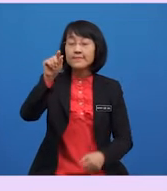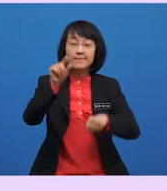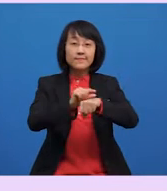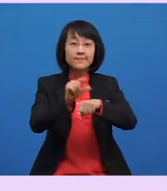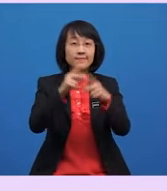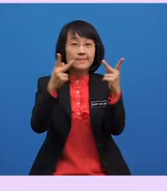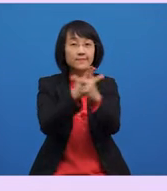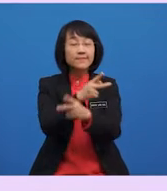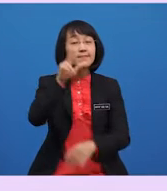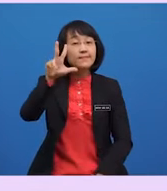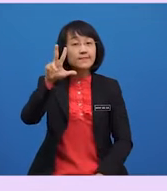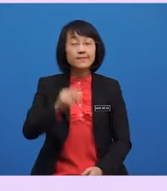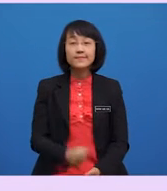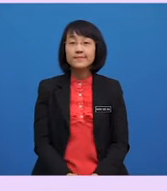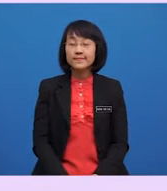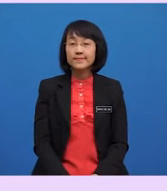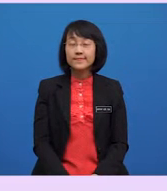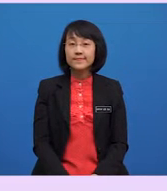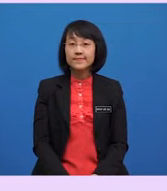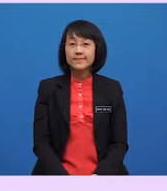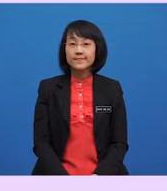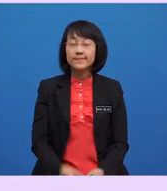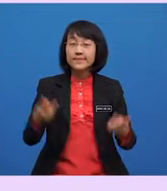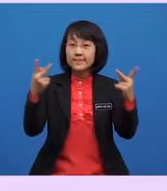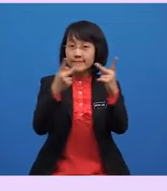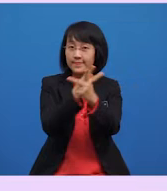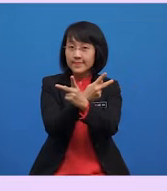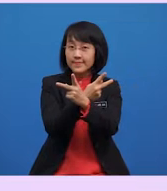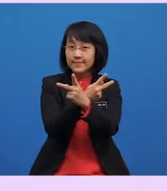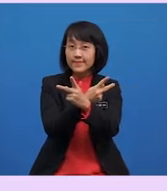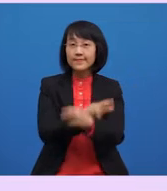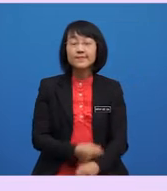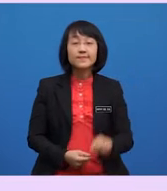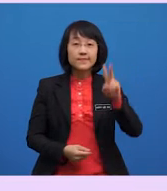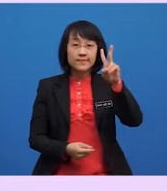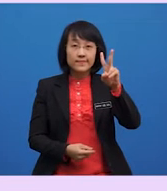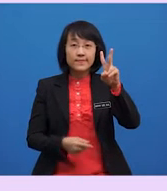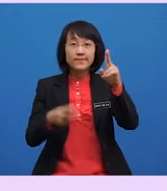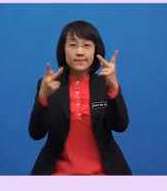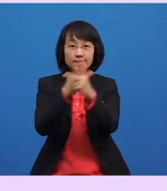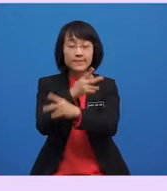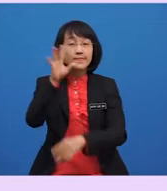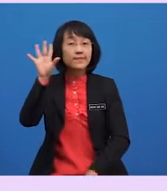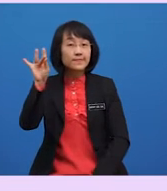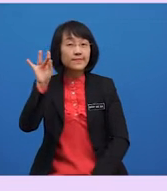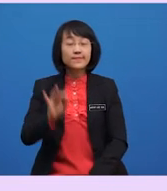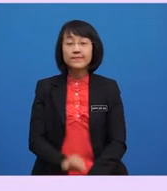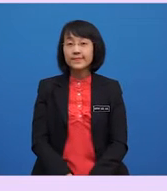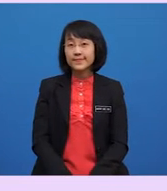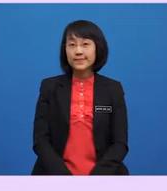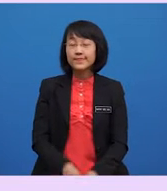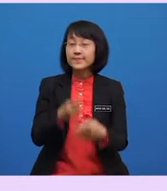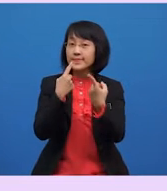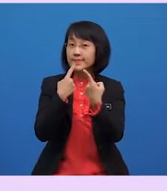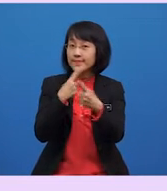3. Kemudian darabkan 2 dan 8. Maka jawapan